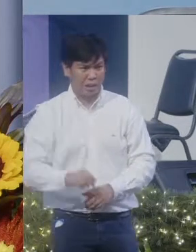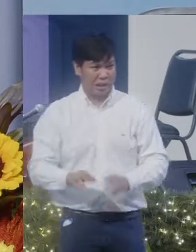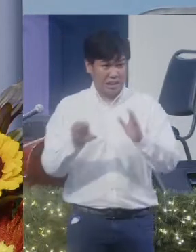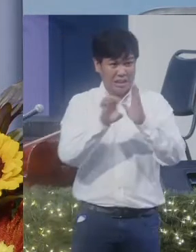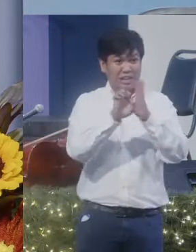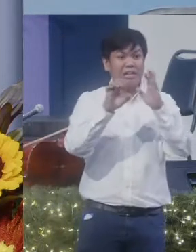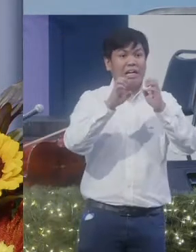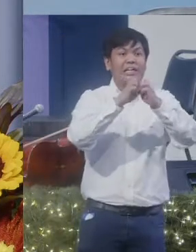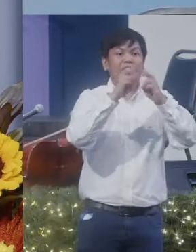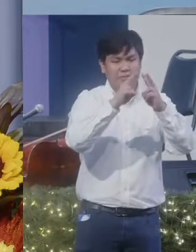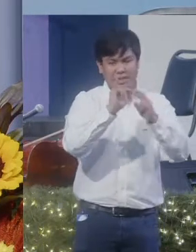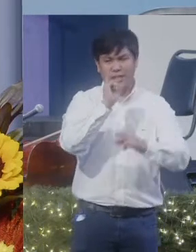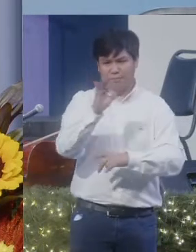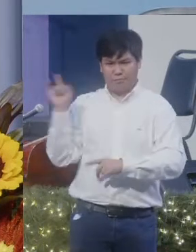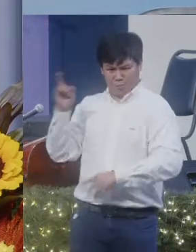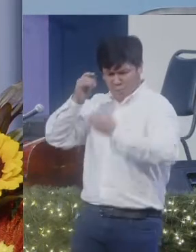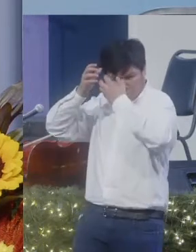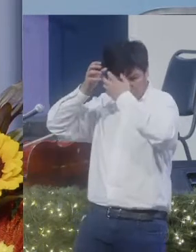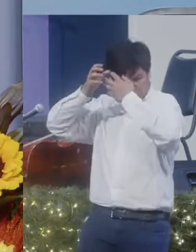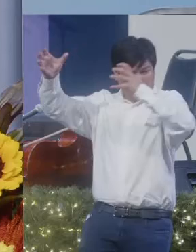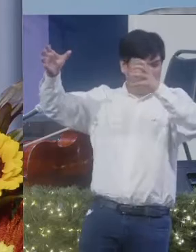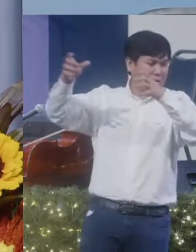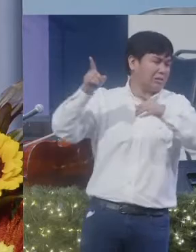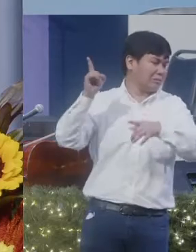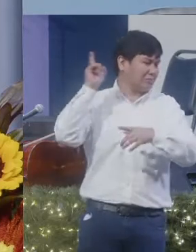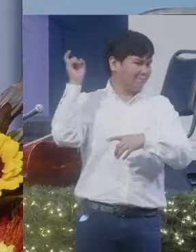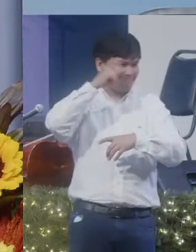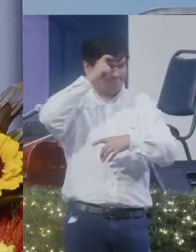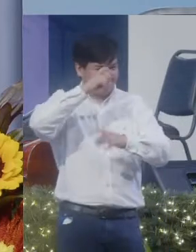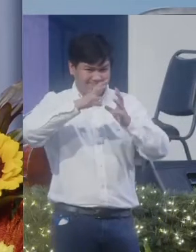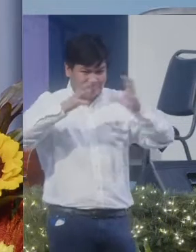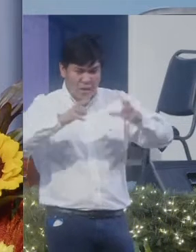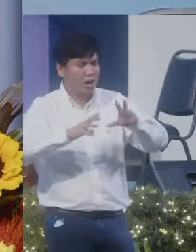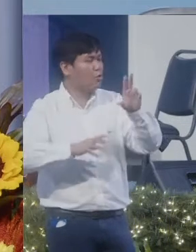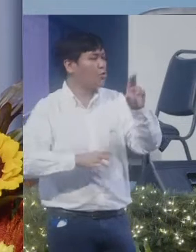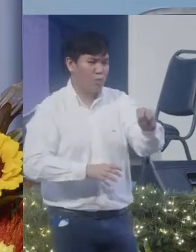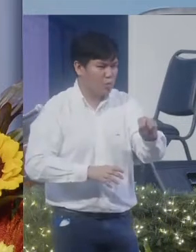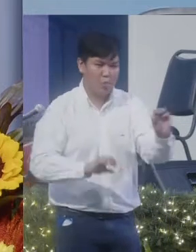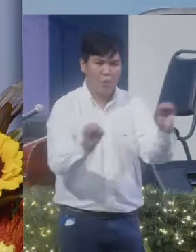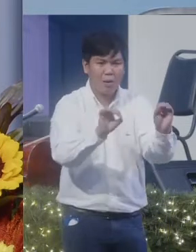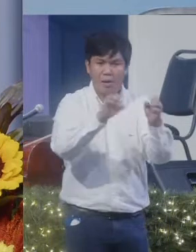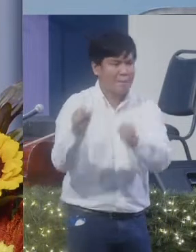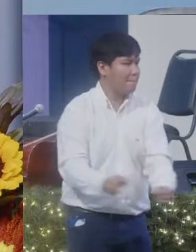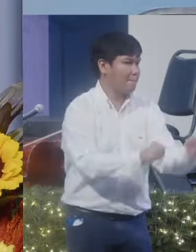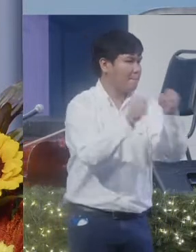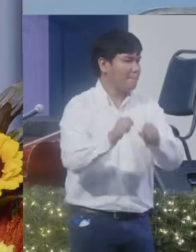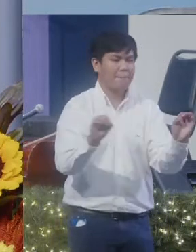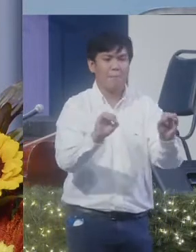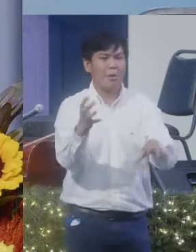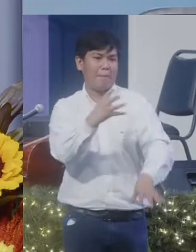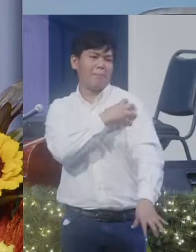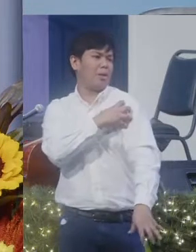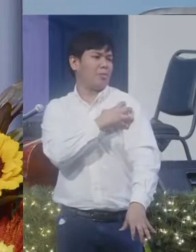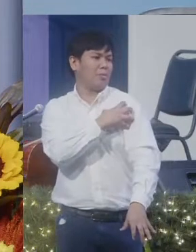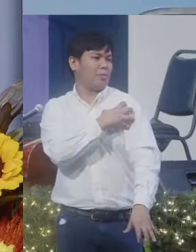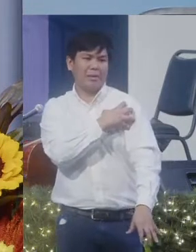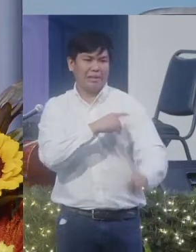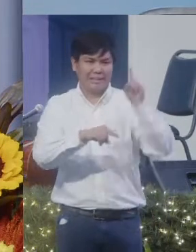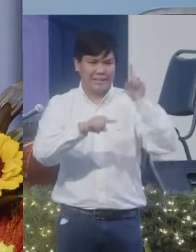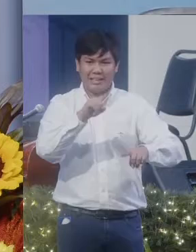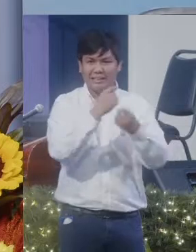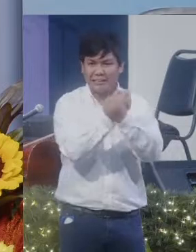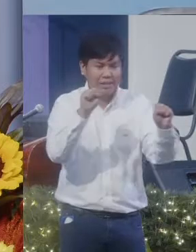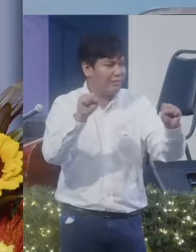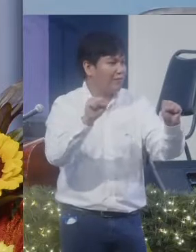pang gara o ganda ang mga sinasabi namin, walang kapangyarihan yan upang iligtas ang